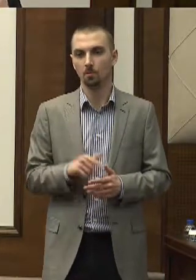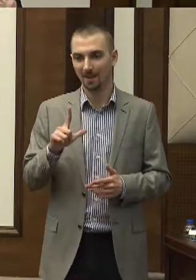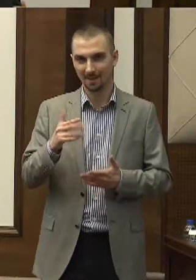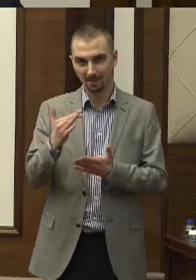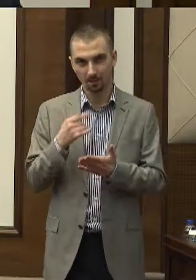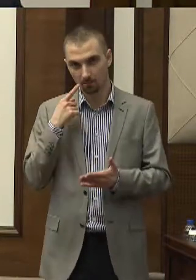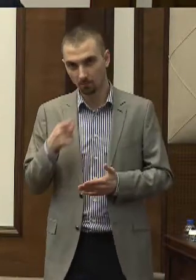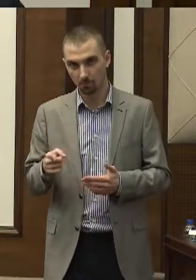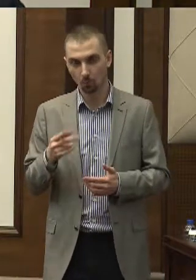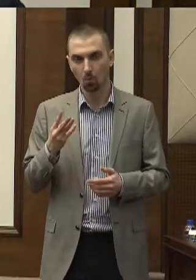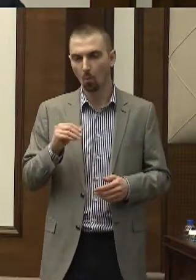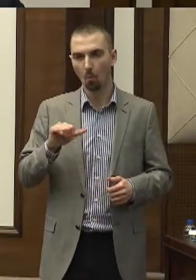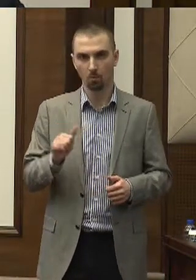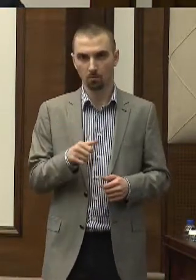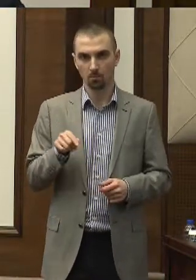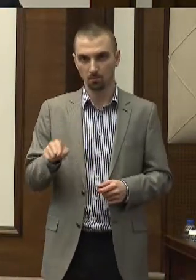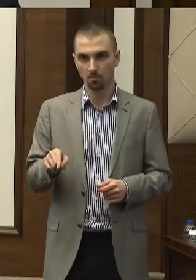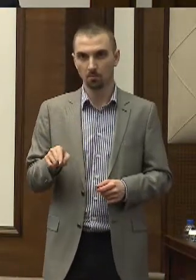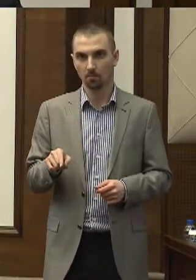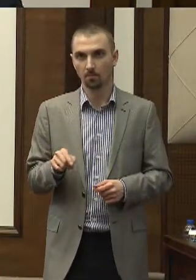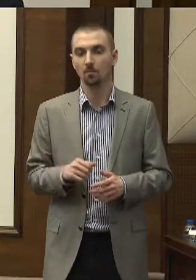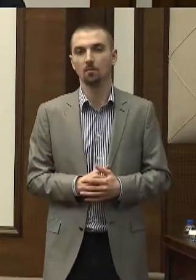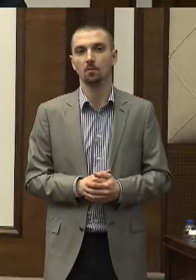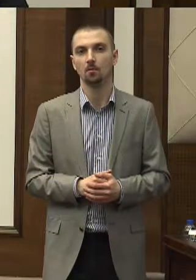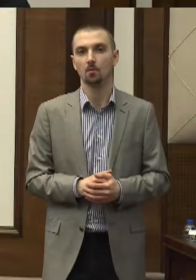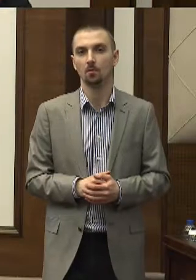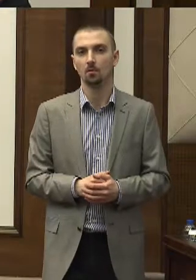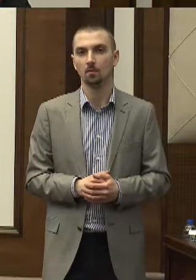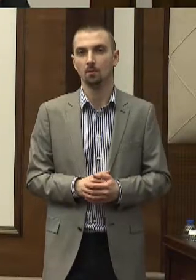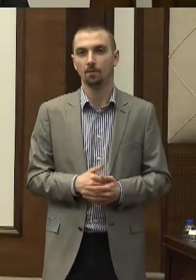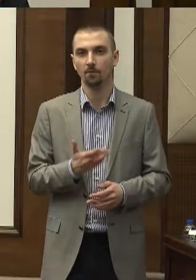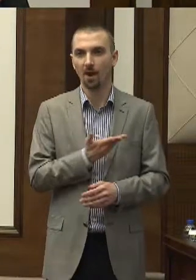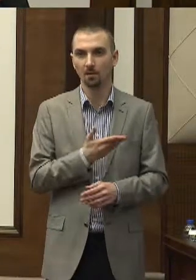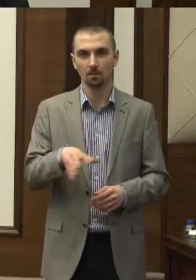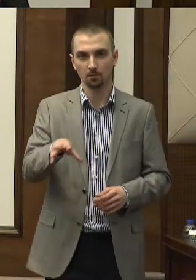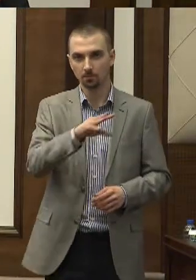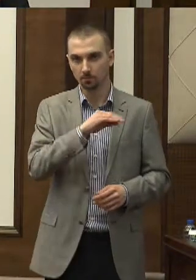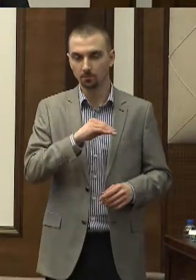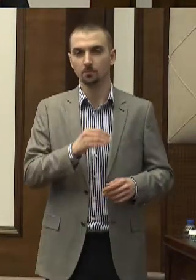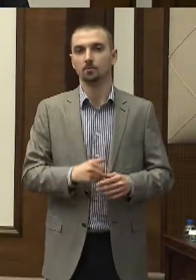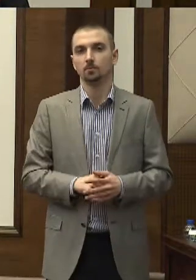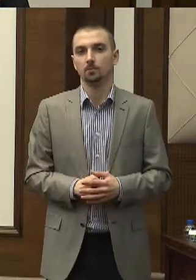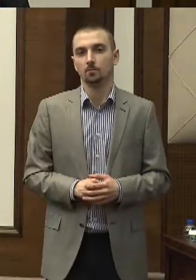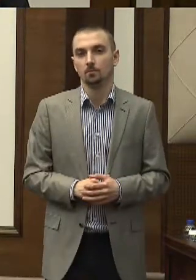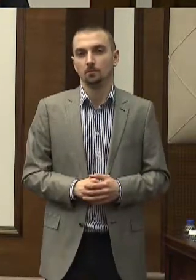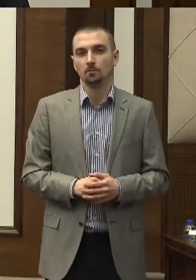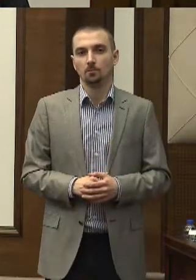bu gündemde en önemli işlerden işi budur. Vatandaşımızın